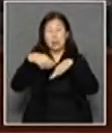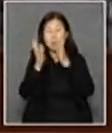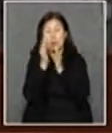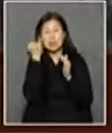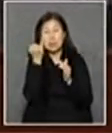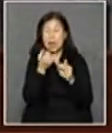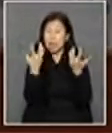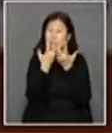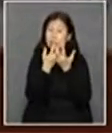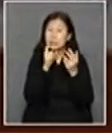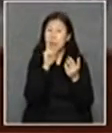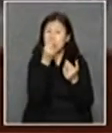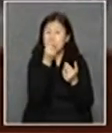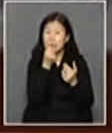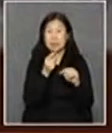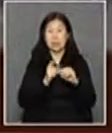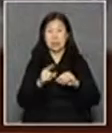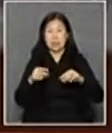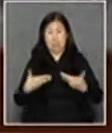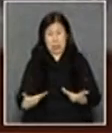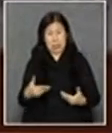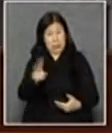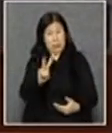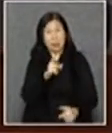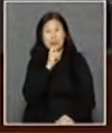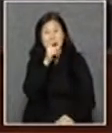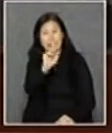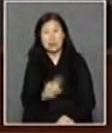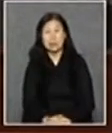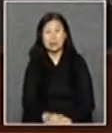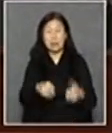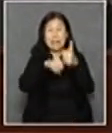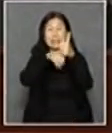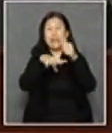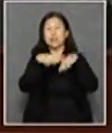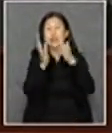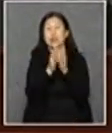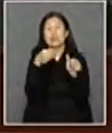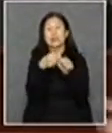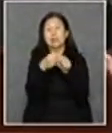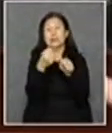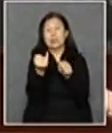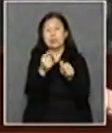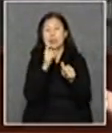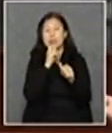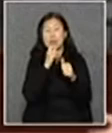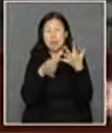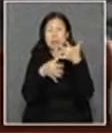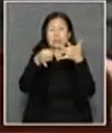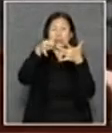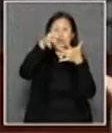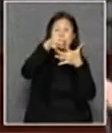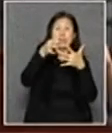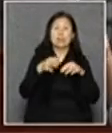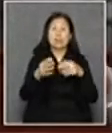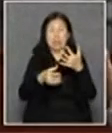興趣呢？是，沒錯，現在是。為什麼呢？因為基礎不好，基礎不好是不斷給上上升，上上